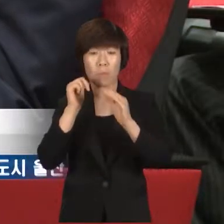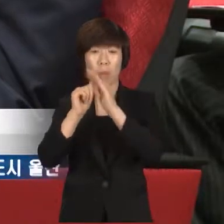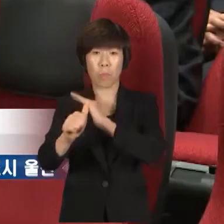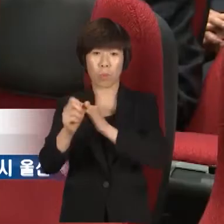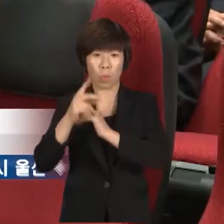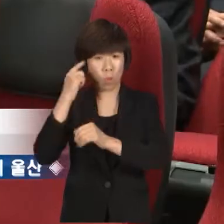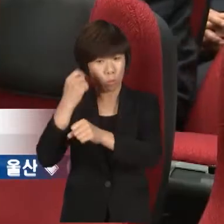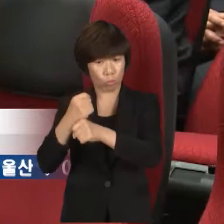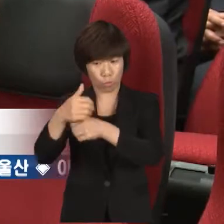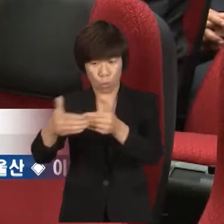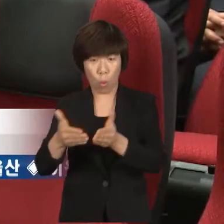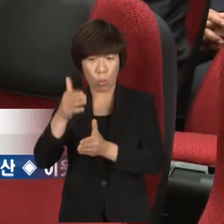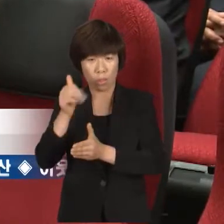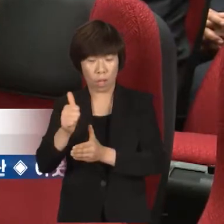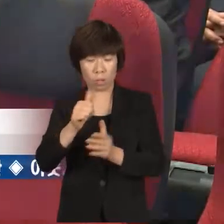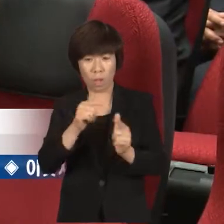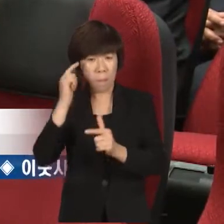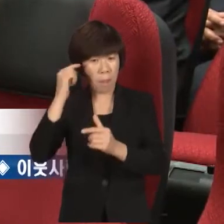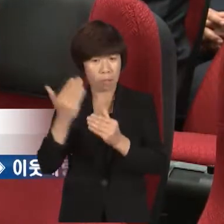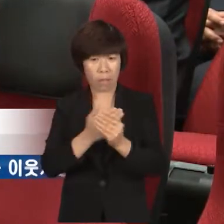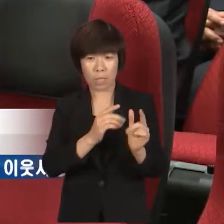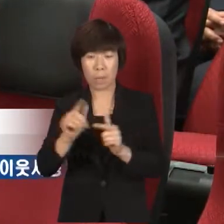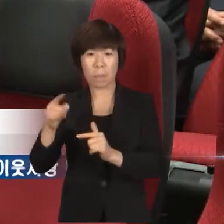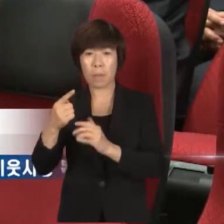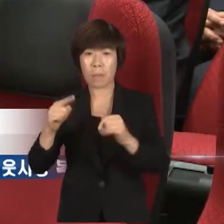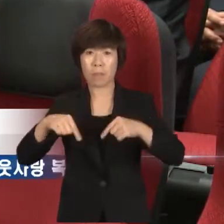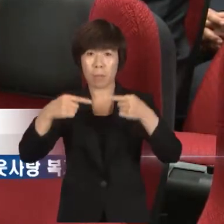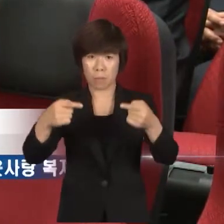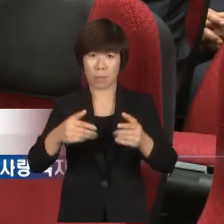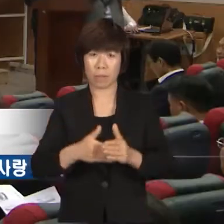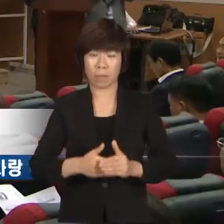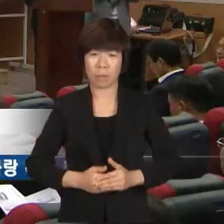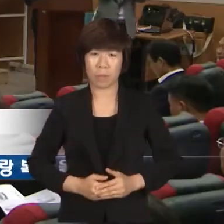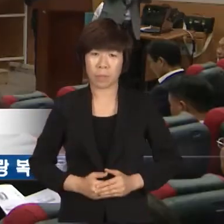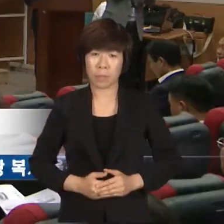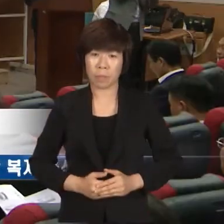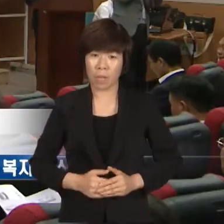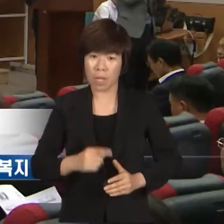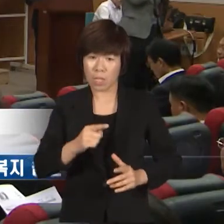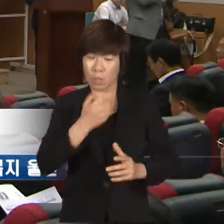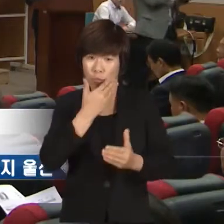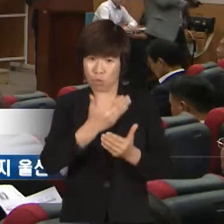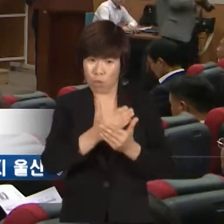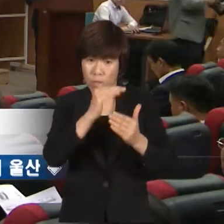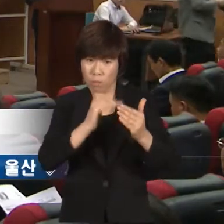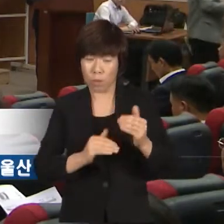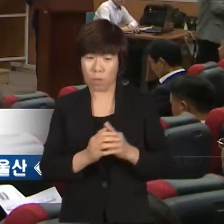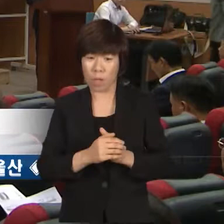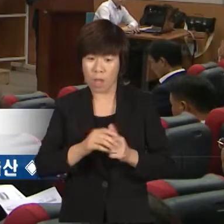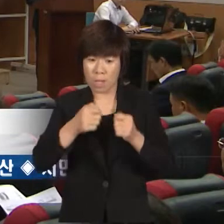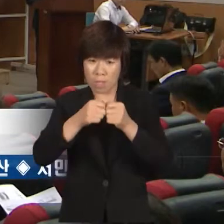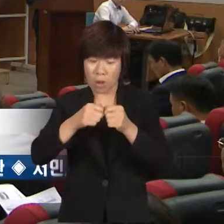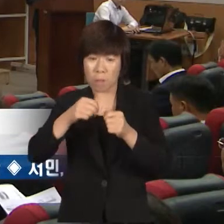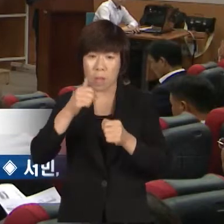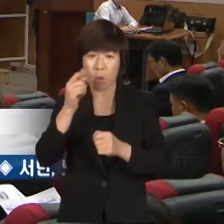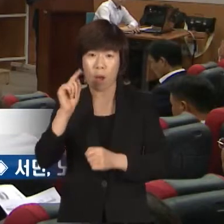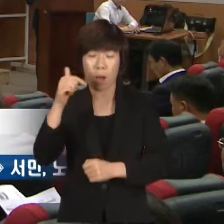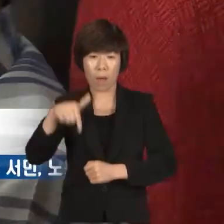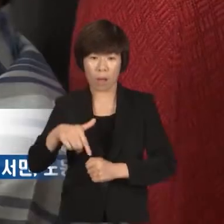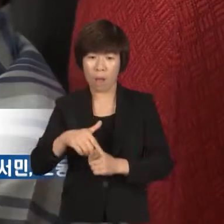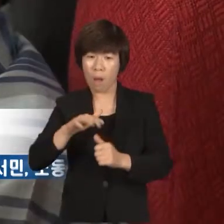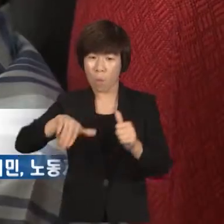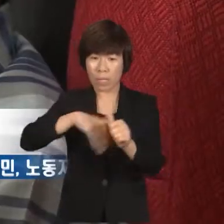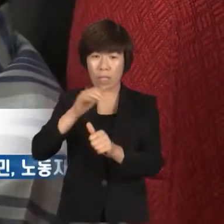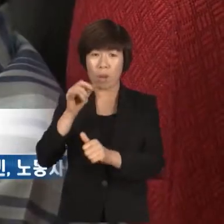연구소장, 연구소 및 공공기관 박사 등 100여 명이 참석했습니다. 이에 핵심 조직은 정밀화학,